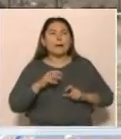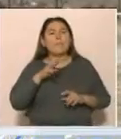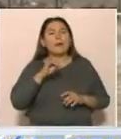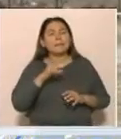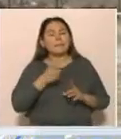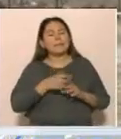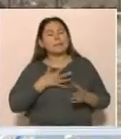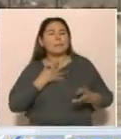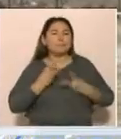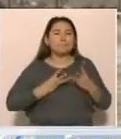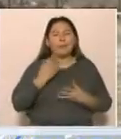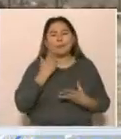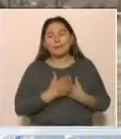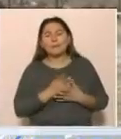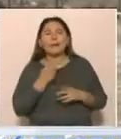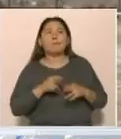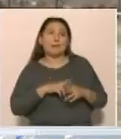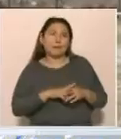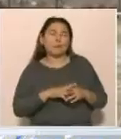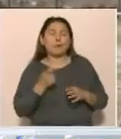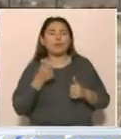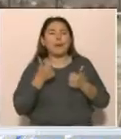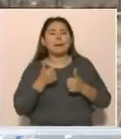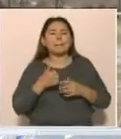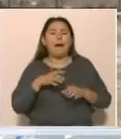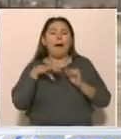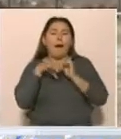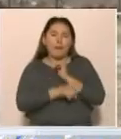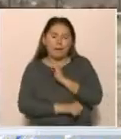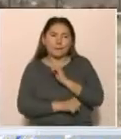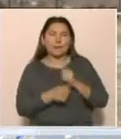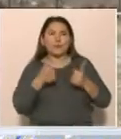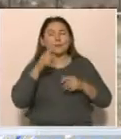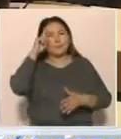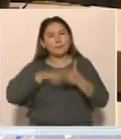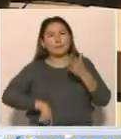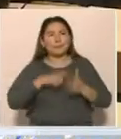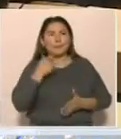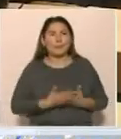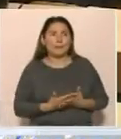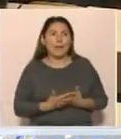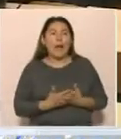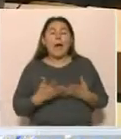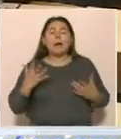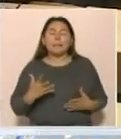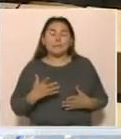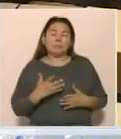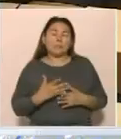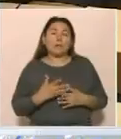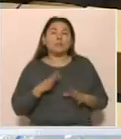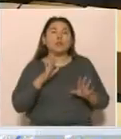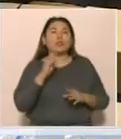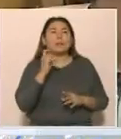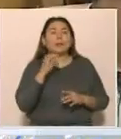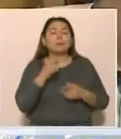мотивация. Енді алдағы күнде оқуымызды жақсылап аяқтап, жақсы маман боламыз деп сенем. Ақ жолтай хабарға қуанған тек Шынар